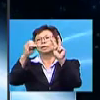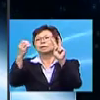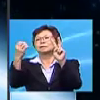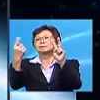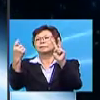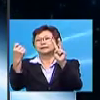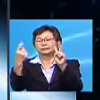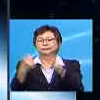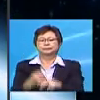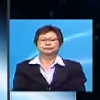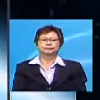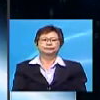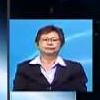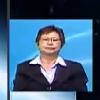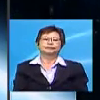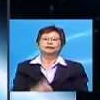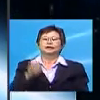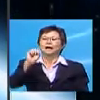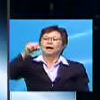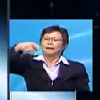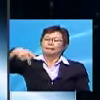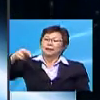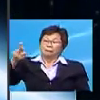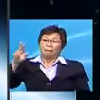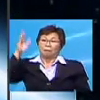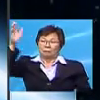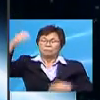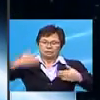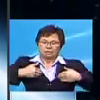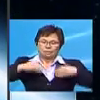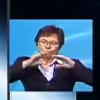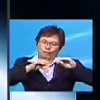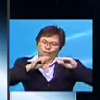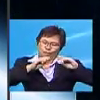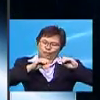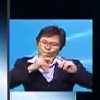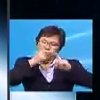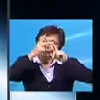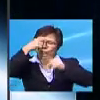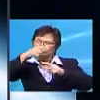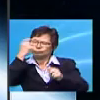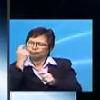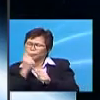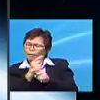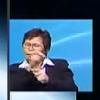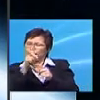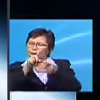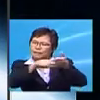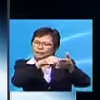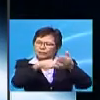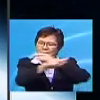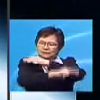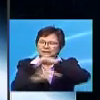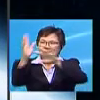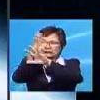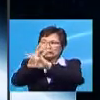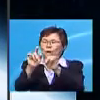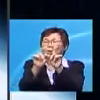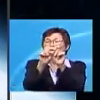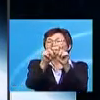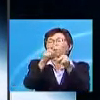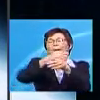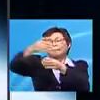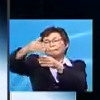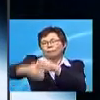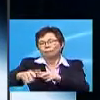kerusi suruhanjaya pilihan Raya SPR akan mengadakan mesyuarat khas bagi menentukan Tarikh pilihan Raya Negeri Sarawak ke1